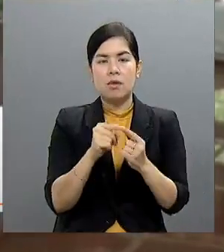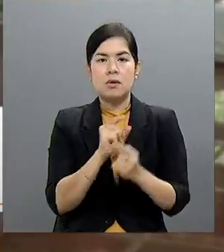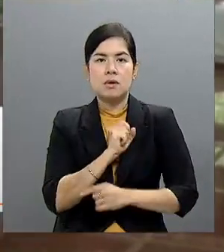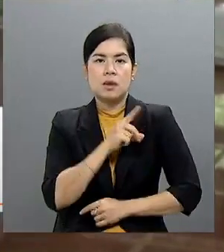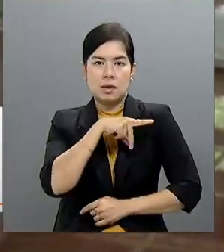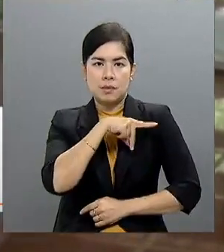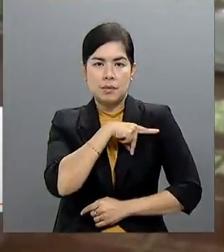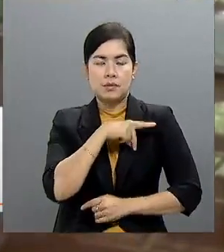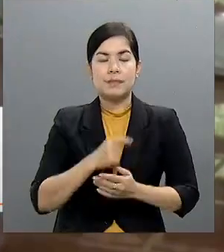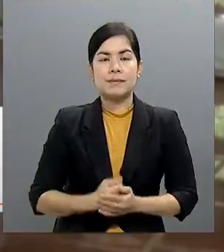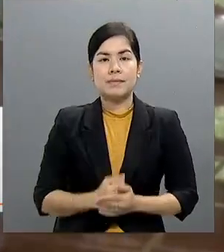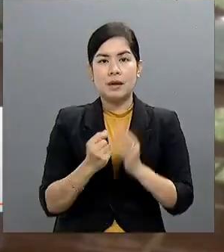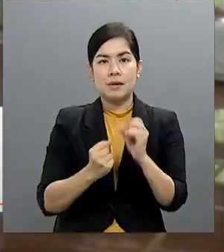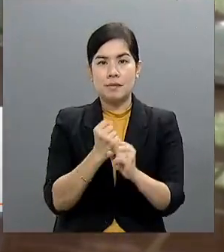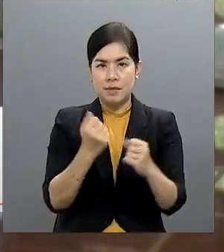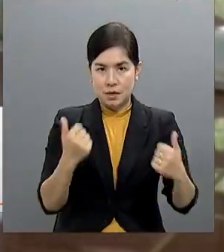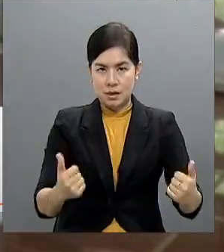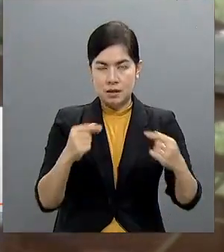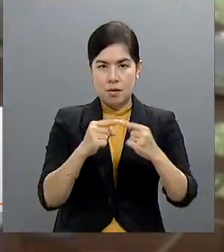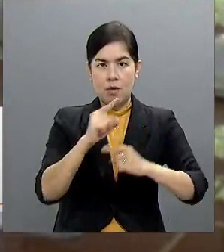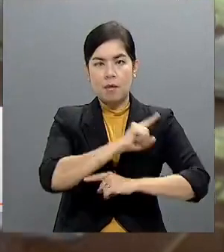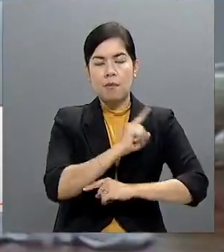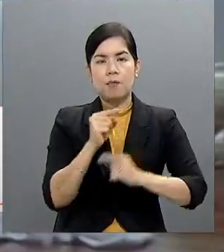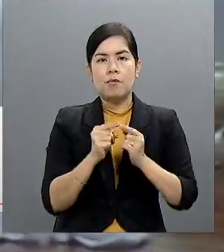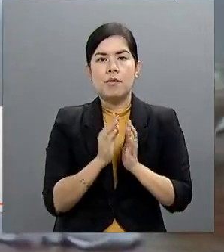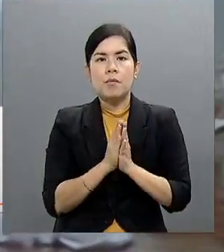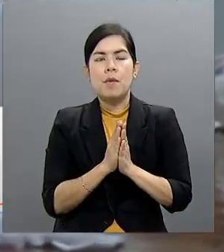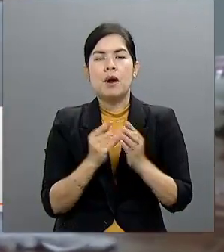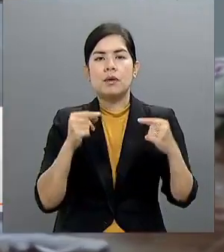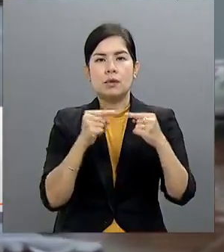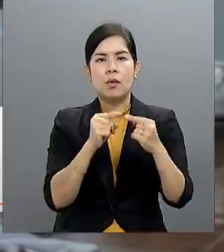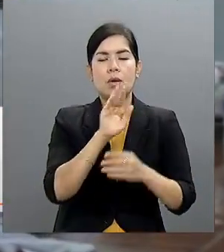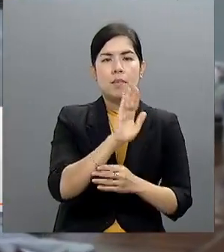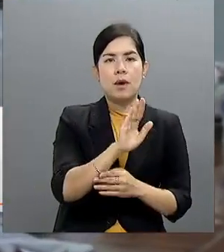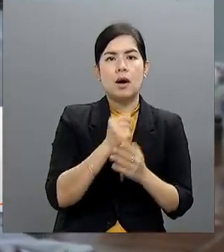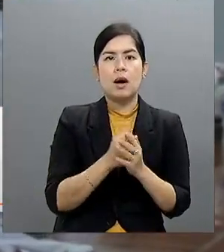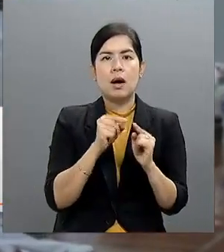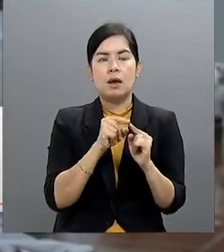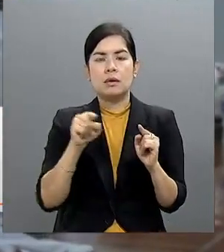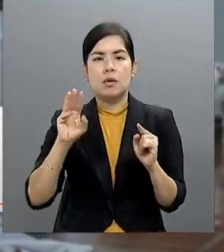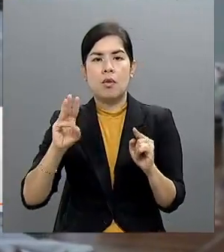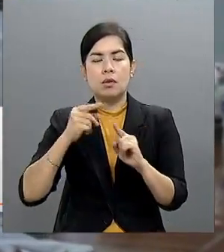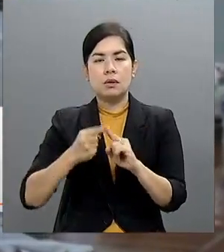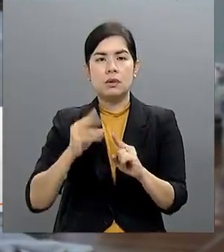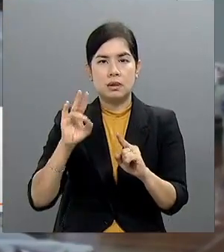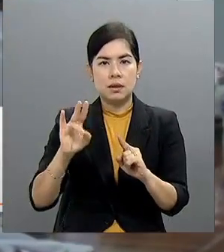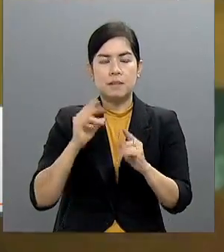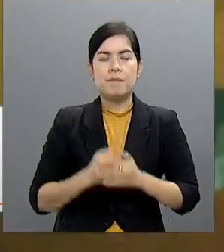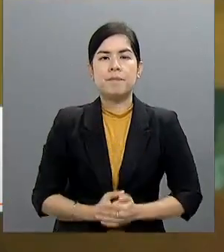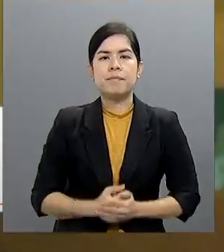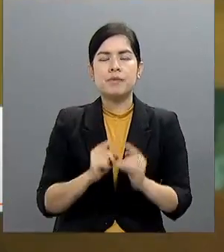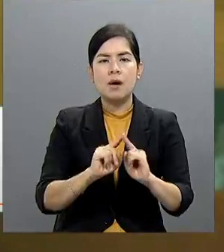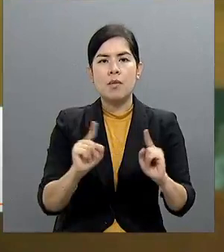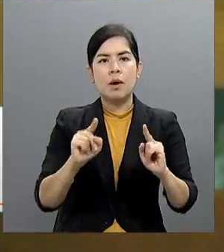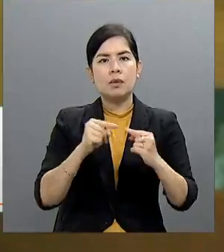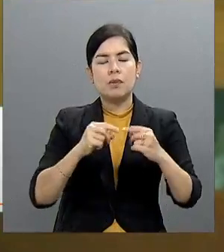ำหรับปีนี้วันอาสาฬหบูชาและวันเข้าพรรษาก็ตรงกับวันที่5และ6กรกฎาคมแต่ด้วยสถานการณ์การระบาดของ